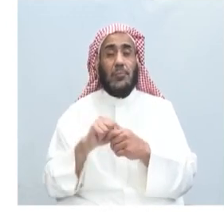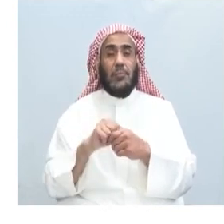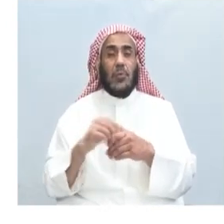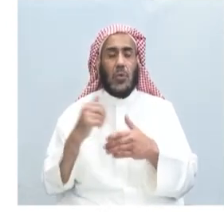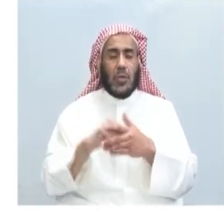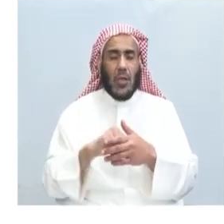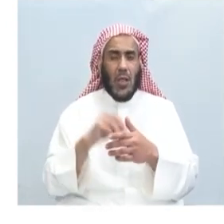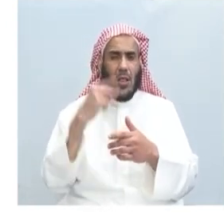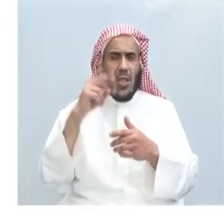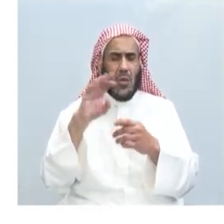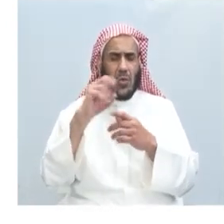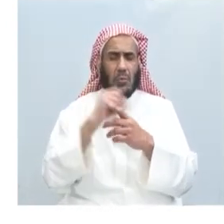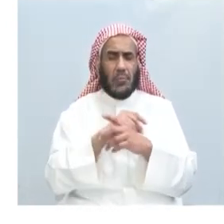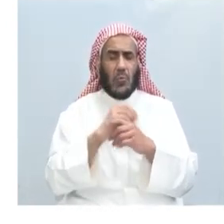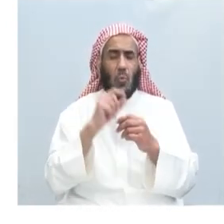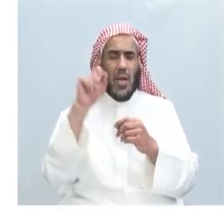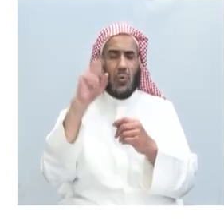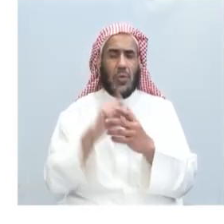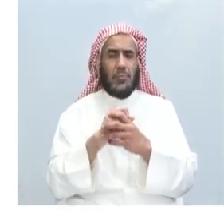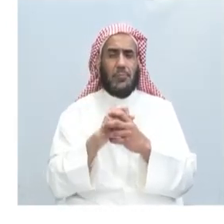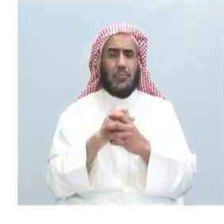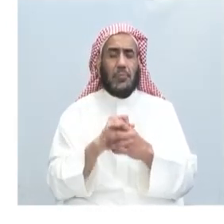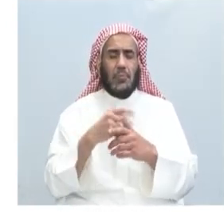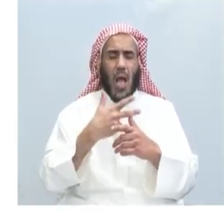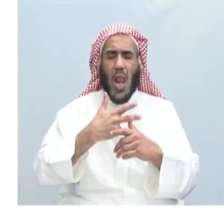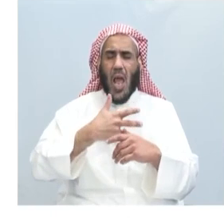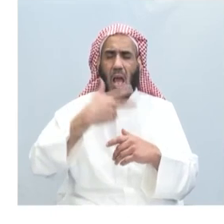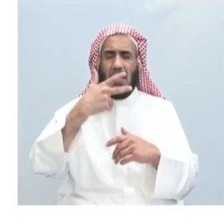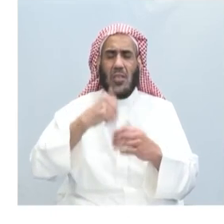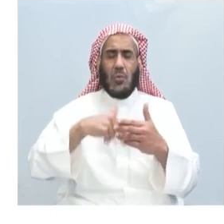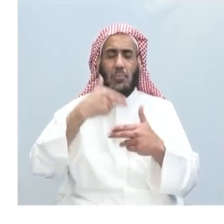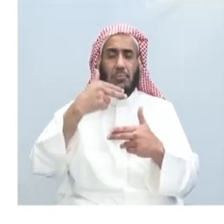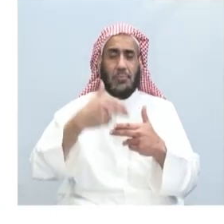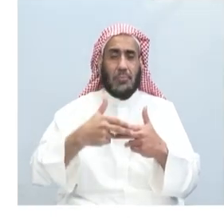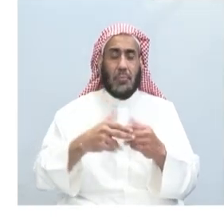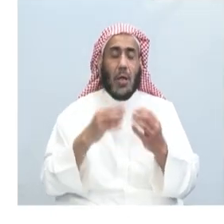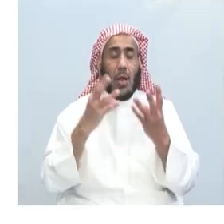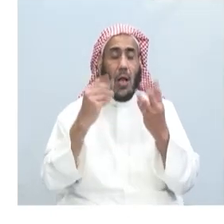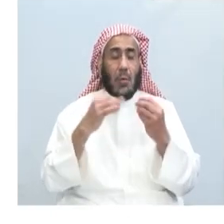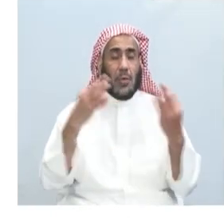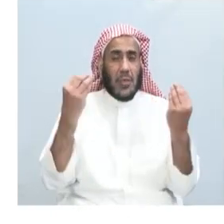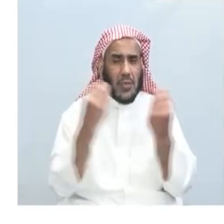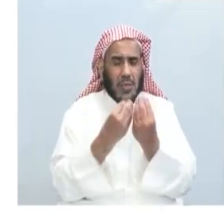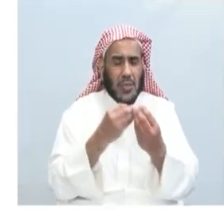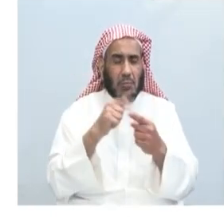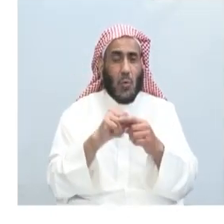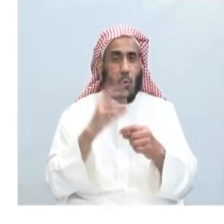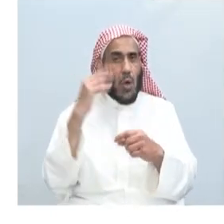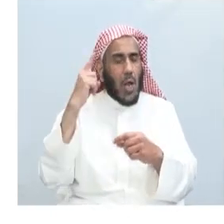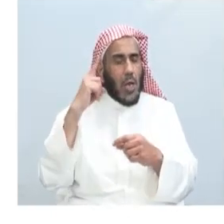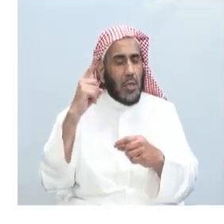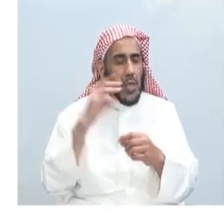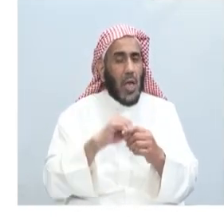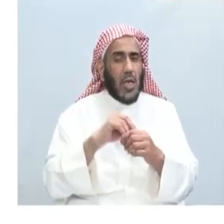سيعطيني هنا الثاني اكسيد الكربون والنيتروجين الغاز ثم بعد ذلك الارقام نجمعها ولا ننسى